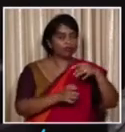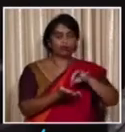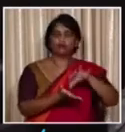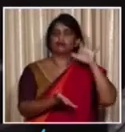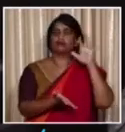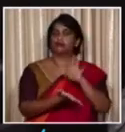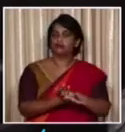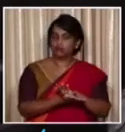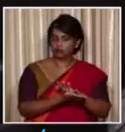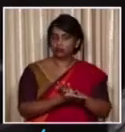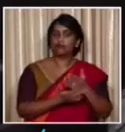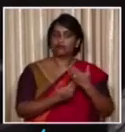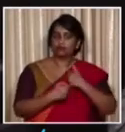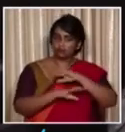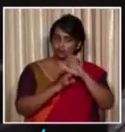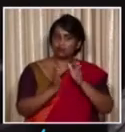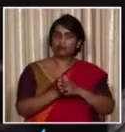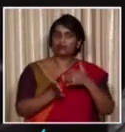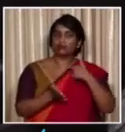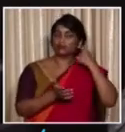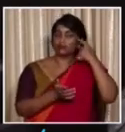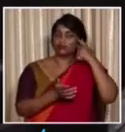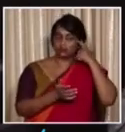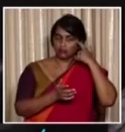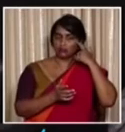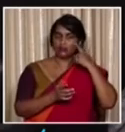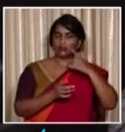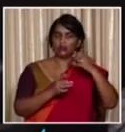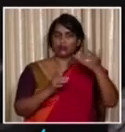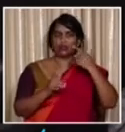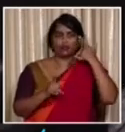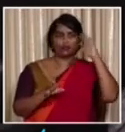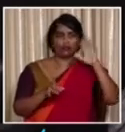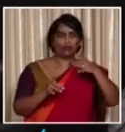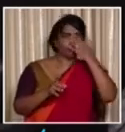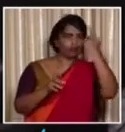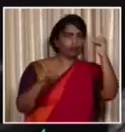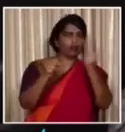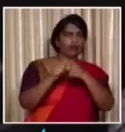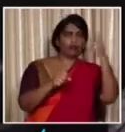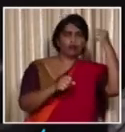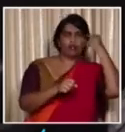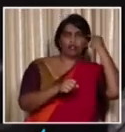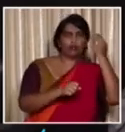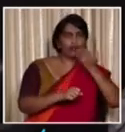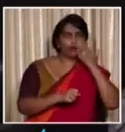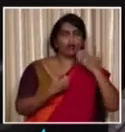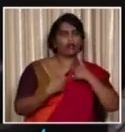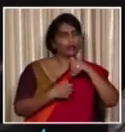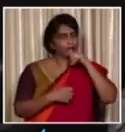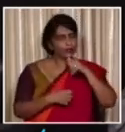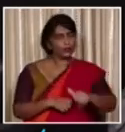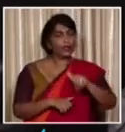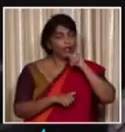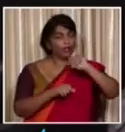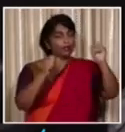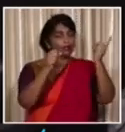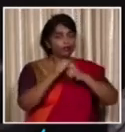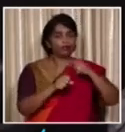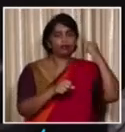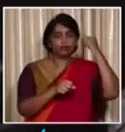ප්‍රකාශයට පත් කළා. අපි හැමෝම මේ දිනේ සමරමු. මේ නොවිච්ච සමුළු ඝාතන සමරන්න ඒගොල්ලන්ට පුළුවන් නම් ඇත්ත වශයෙන්ම වෙච්ච සමුළු